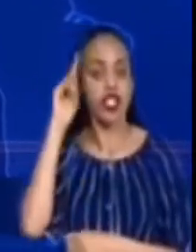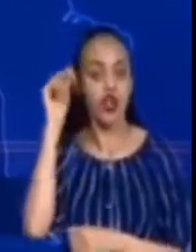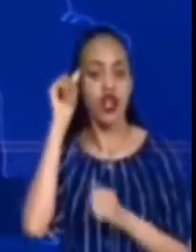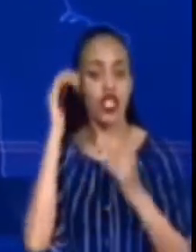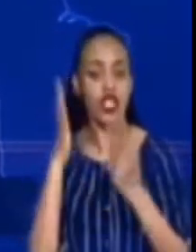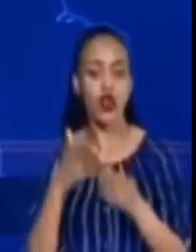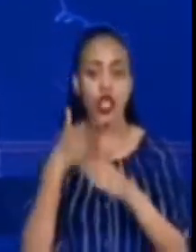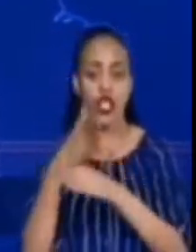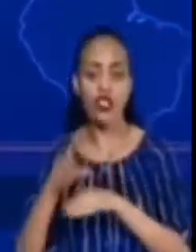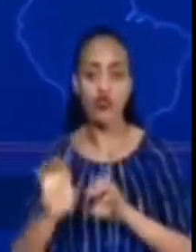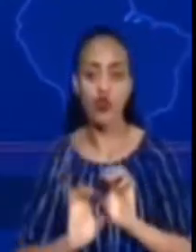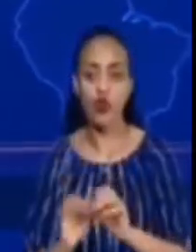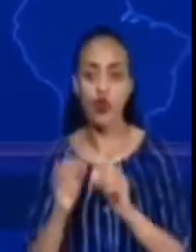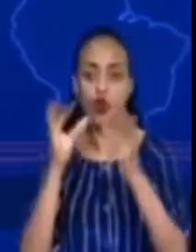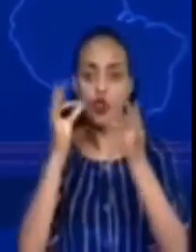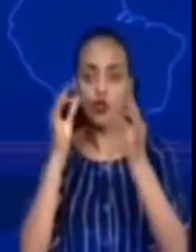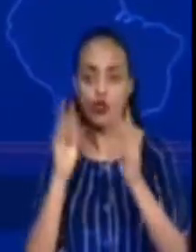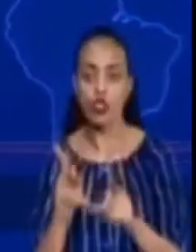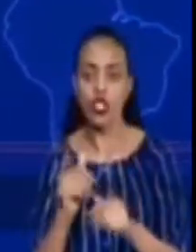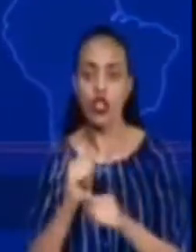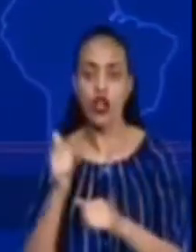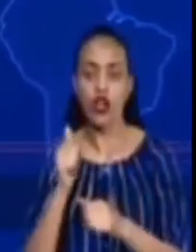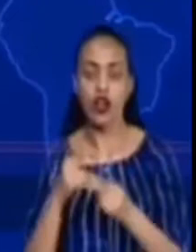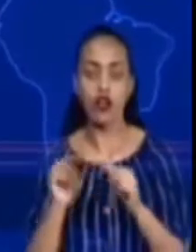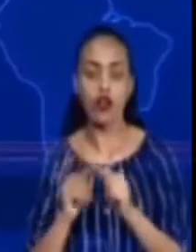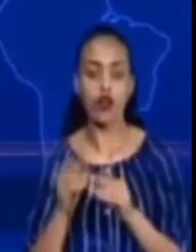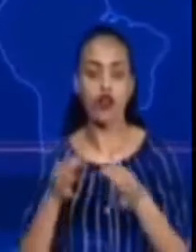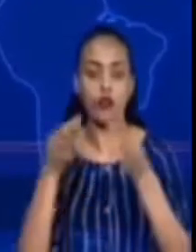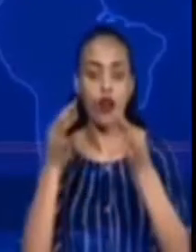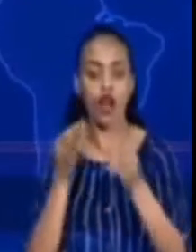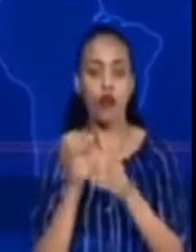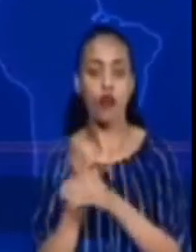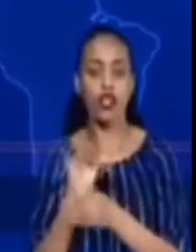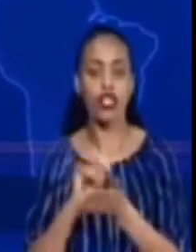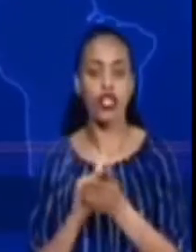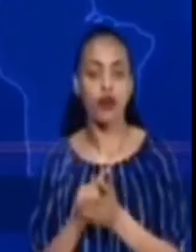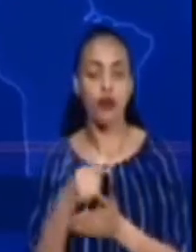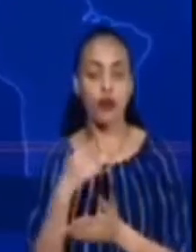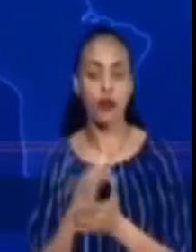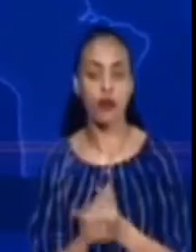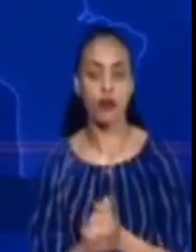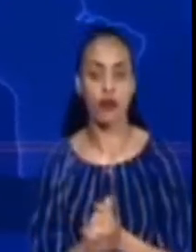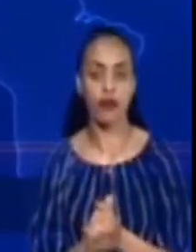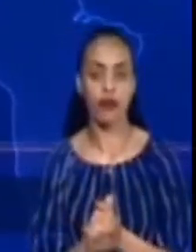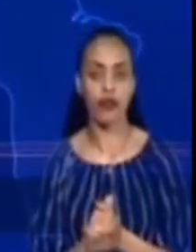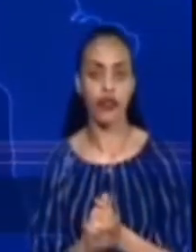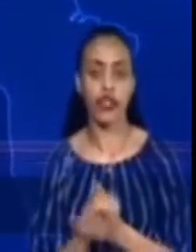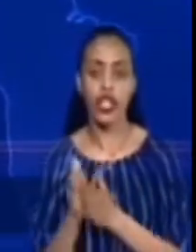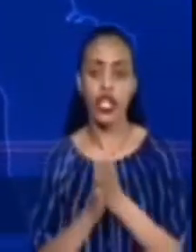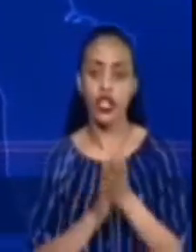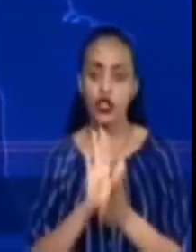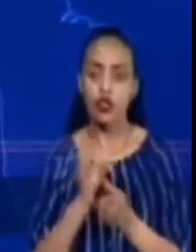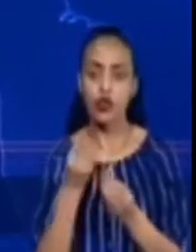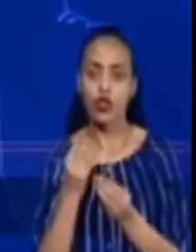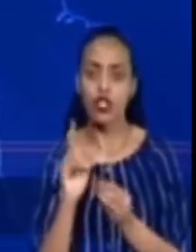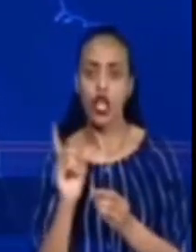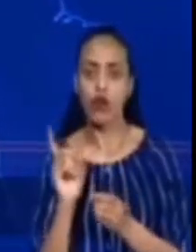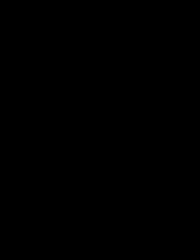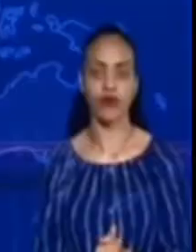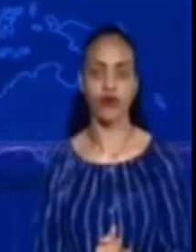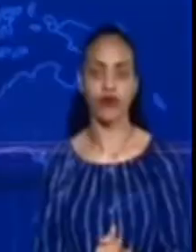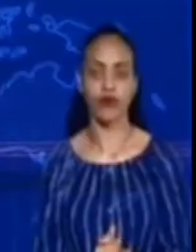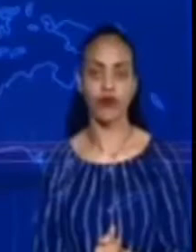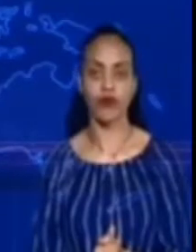አንተን የመሰለ ቆሻሻ ዘመድኩን ነግራለሁ አንተን የመሰለ ቆሻሻ በኢትዮጵያ ውስጥ አይተካም